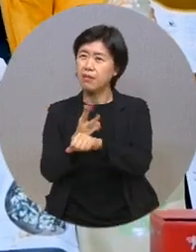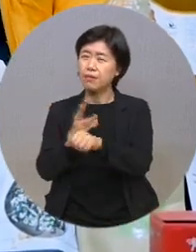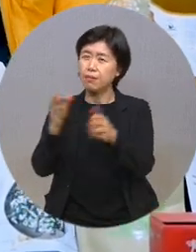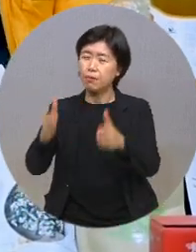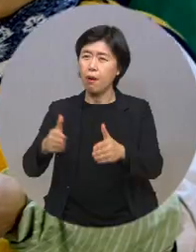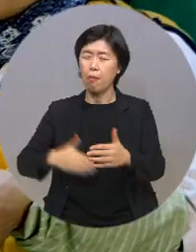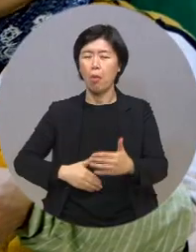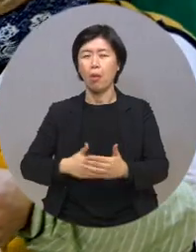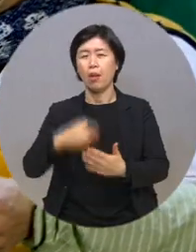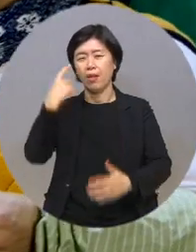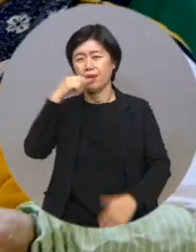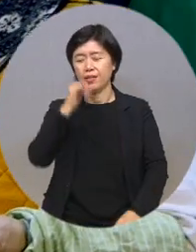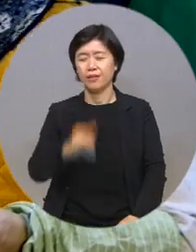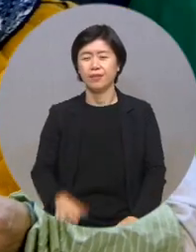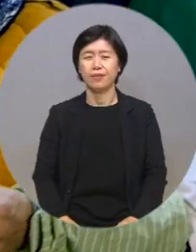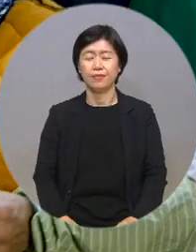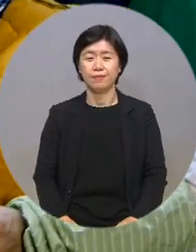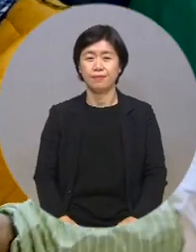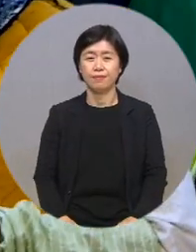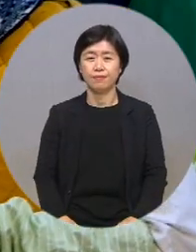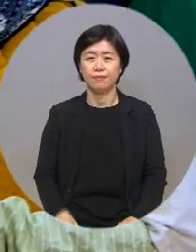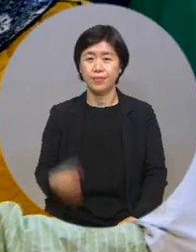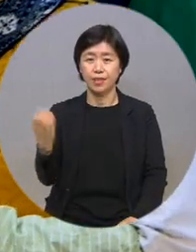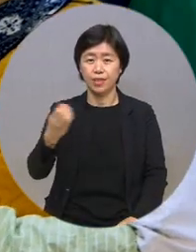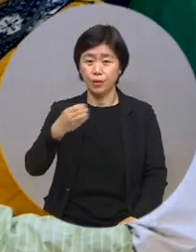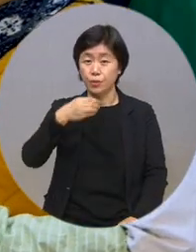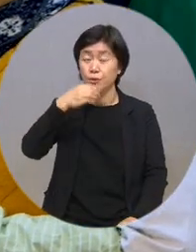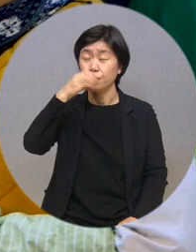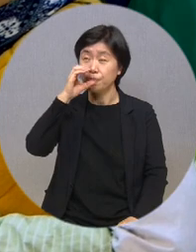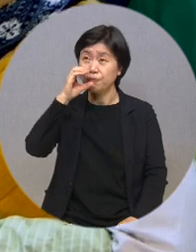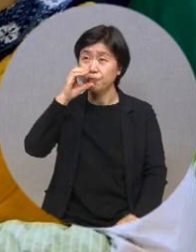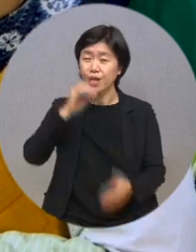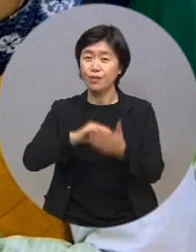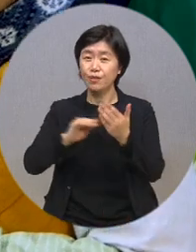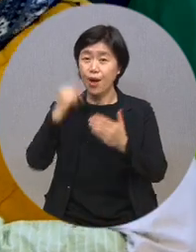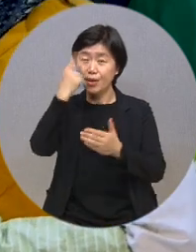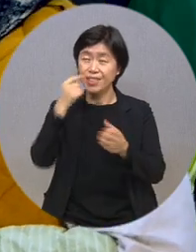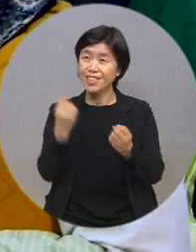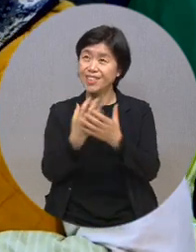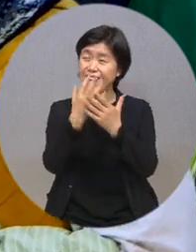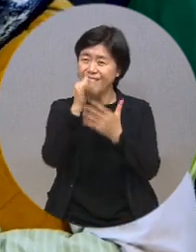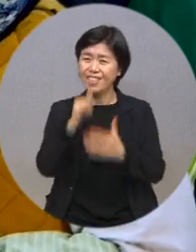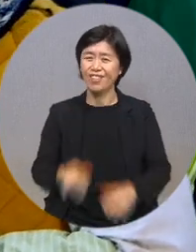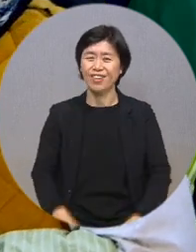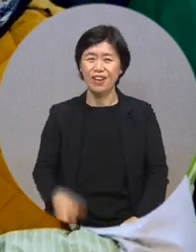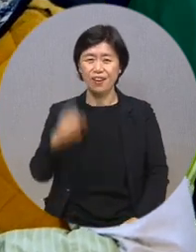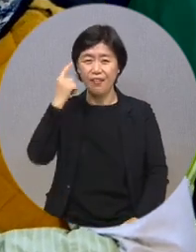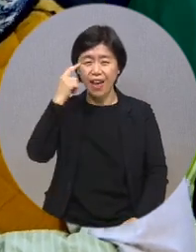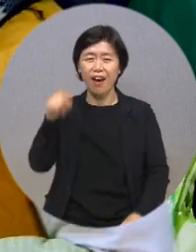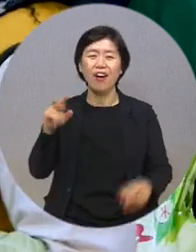알겠습니다. 그 무엇보다 요거 먹고 나면 얼굴이 해맑아져요. 왜? 해맑은 팜에서